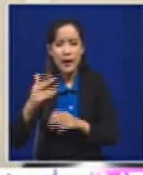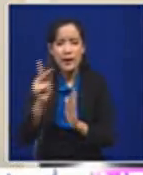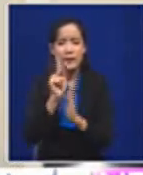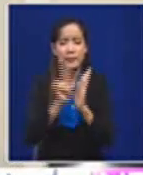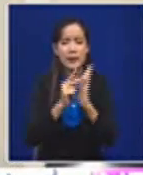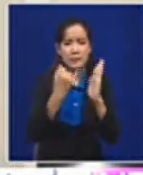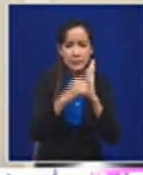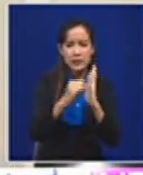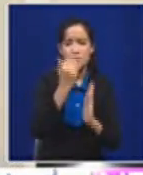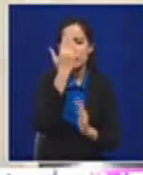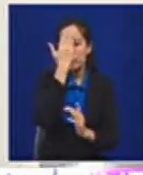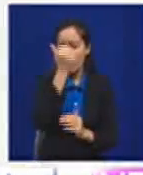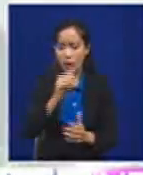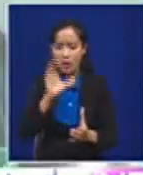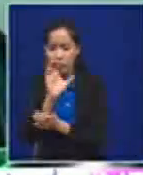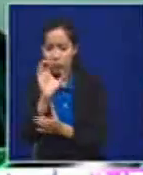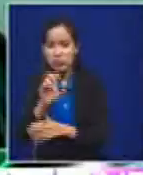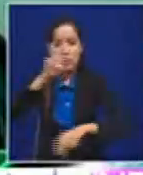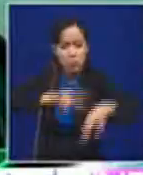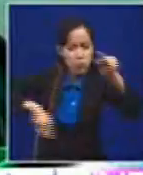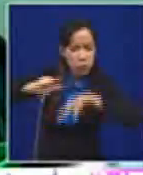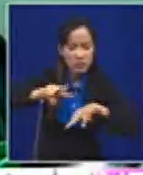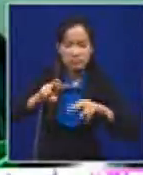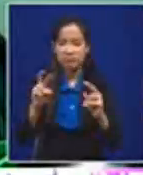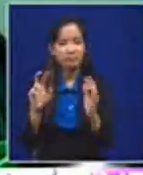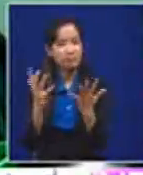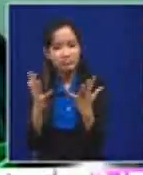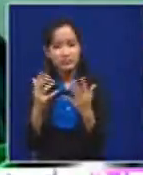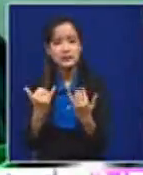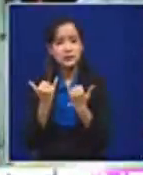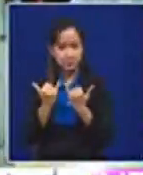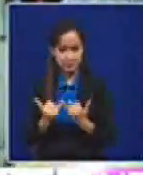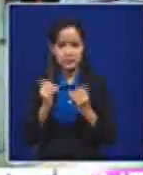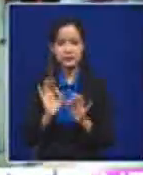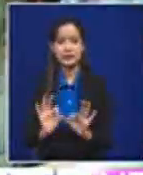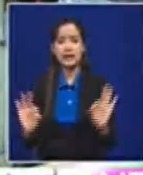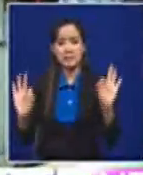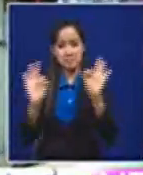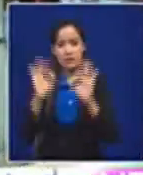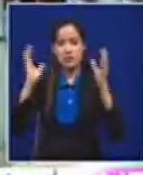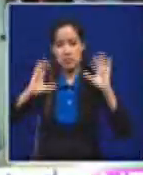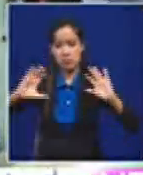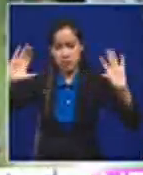ไร้การควบคุมของประเทศไทยขณะนี้นับว่าเป็นส่วนที่สำคัญที่ภาครั